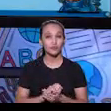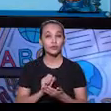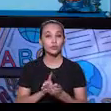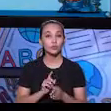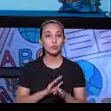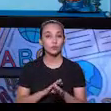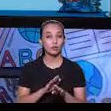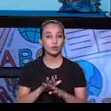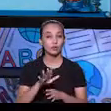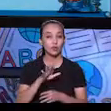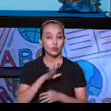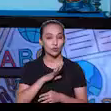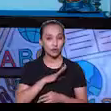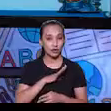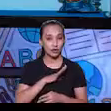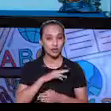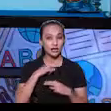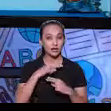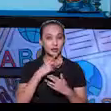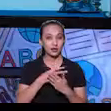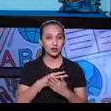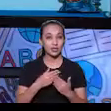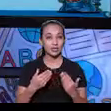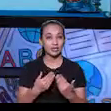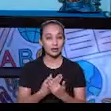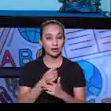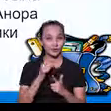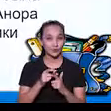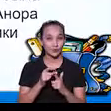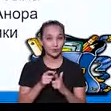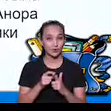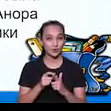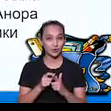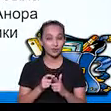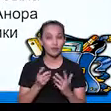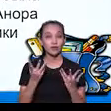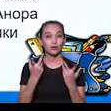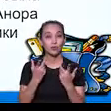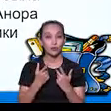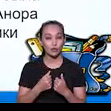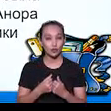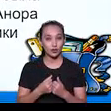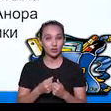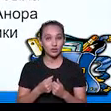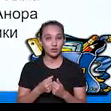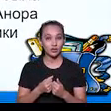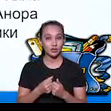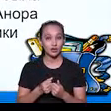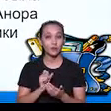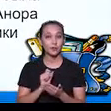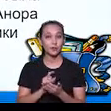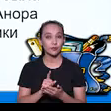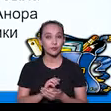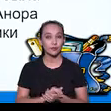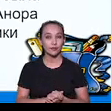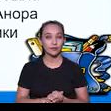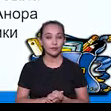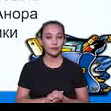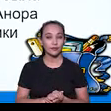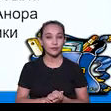внимание, топшырық баджардик. Яңге сөз. И решили примеры. Мысаль ечтик.